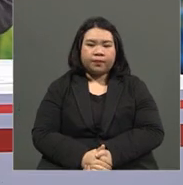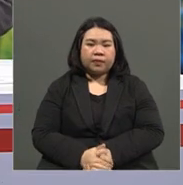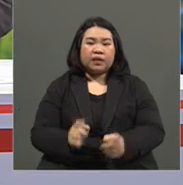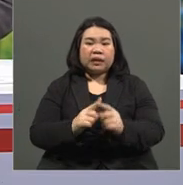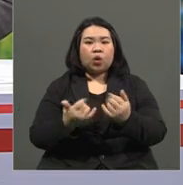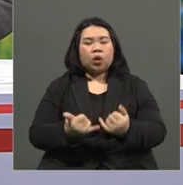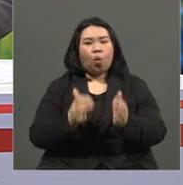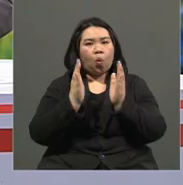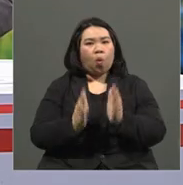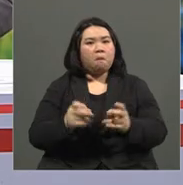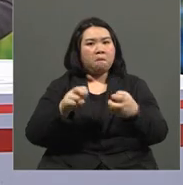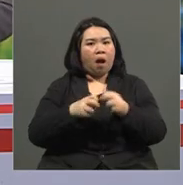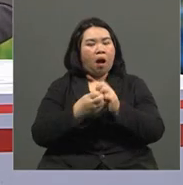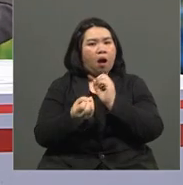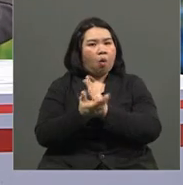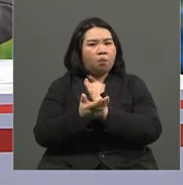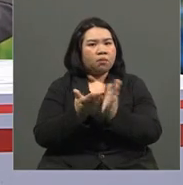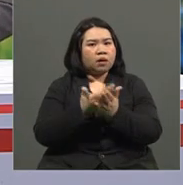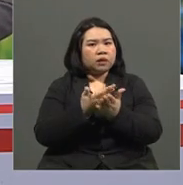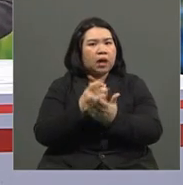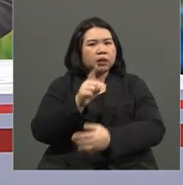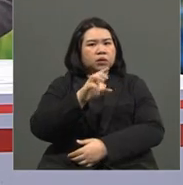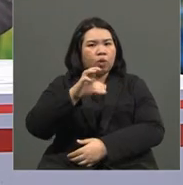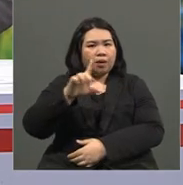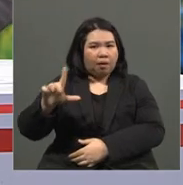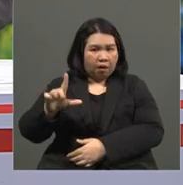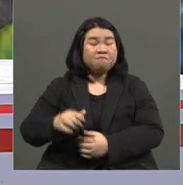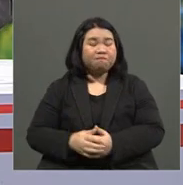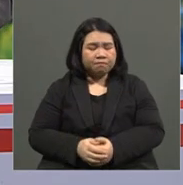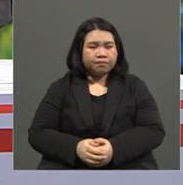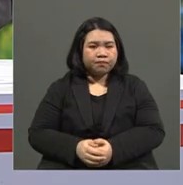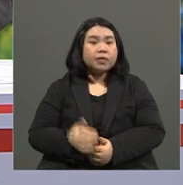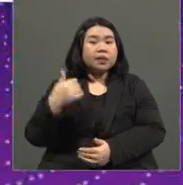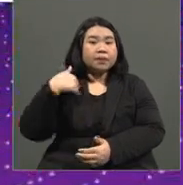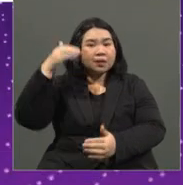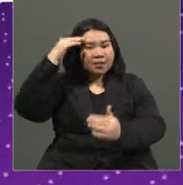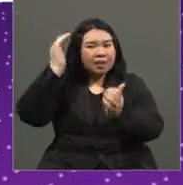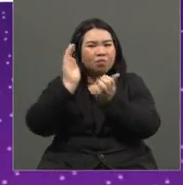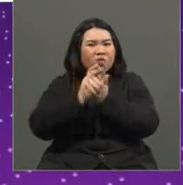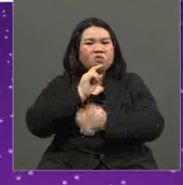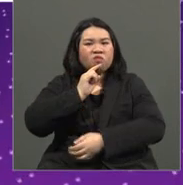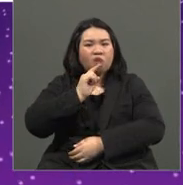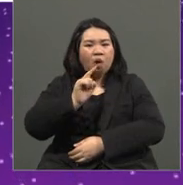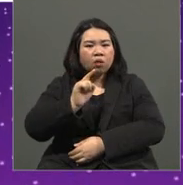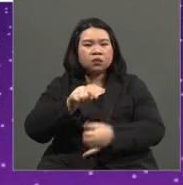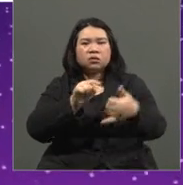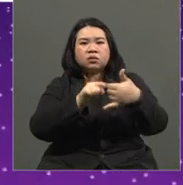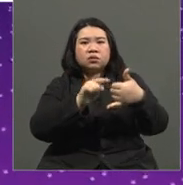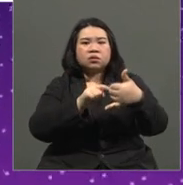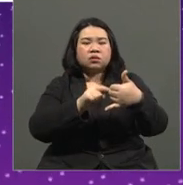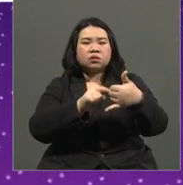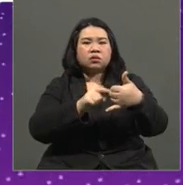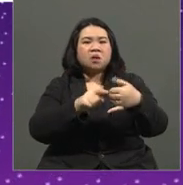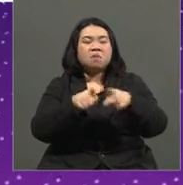คนเสียหายมูลค่ากว่า 100ล้านบาททีเดียวนะครับเขบอกว่าหลังมีการแจ้งความเเจ้าตัวเหมือนจะไปแถบๆชาย